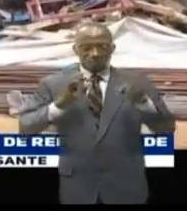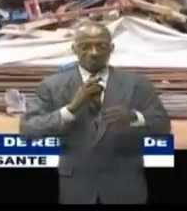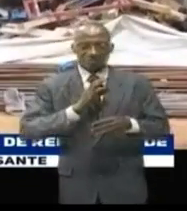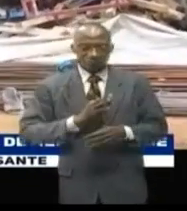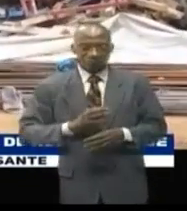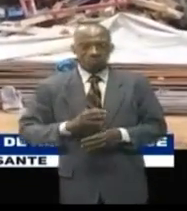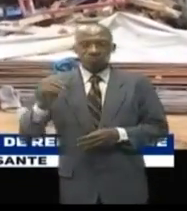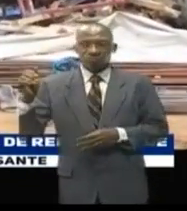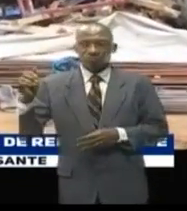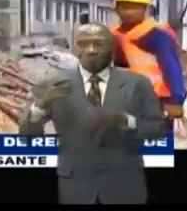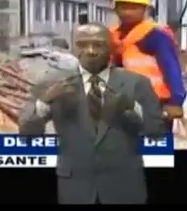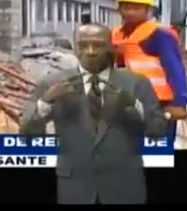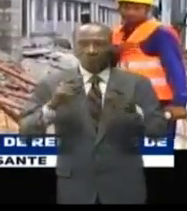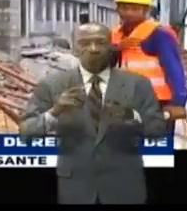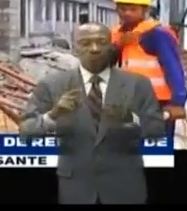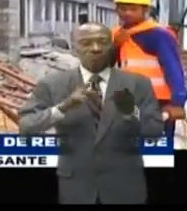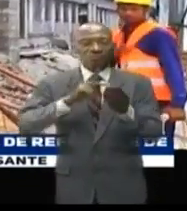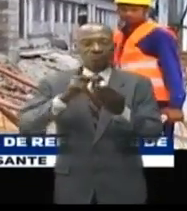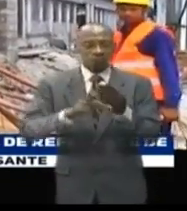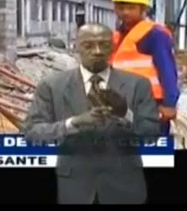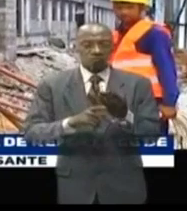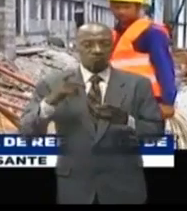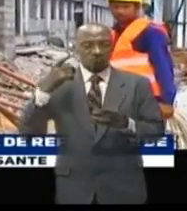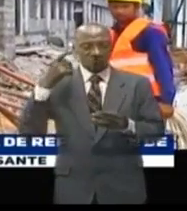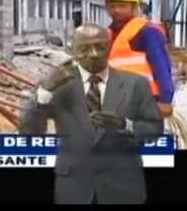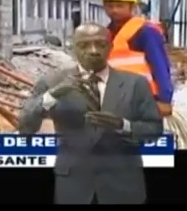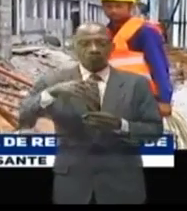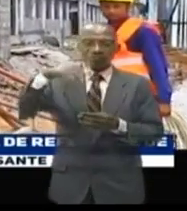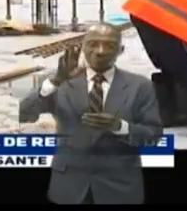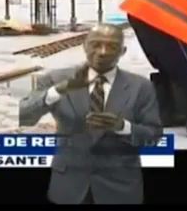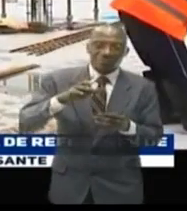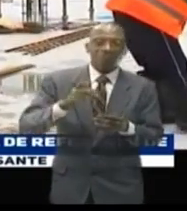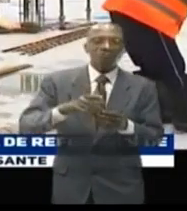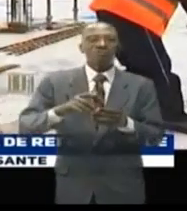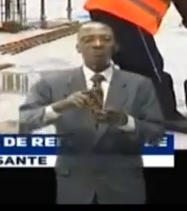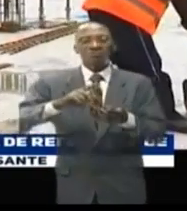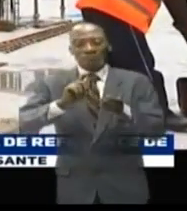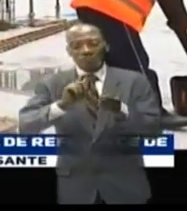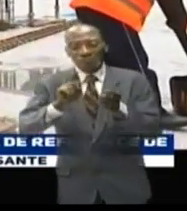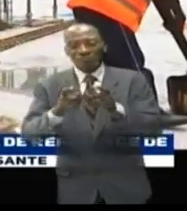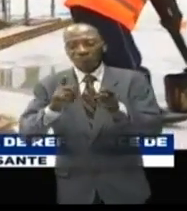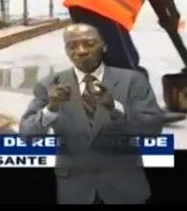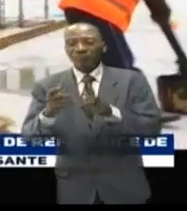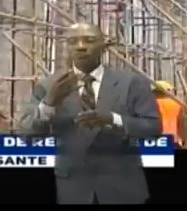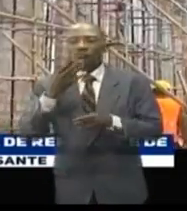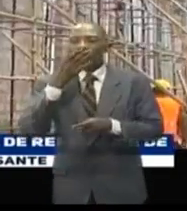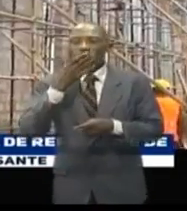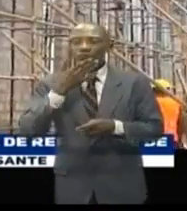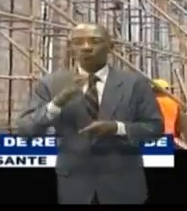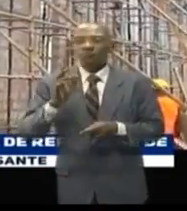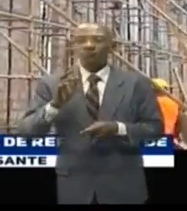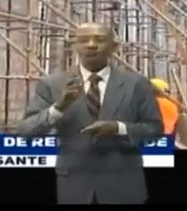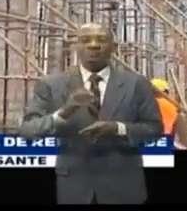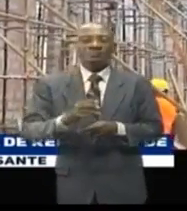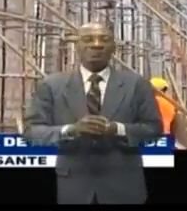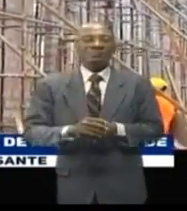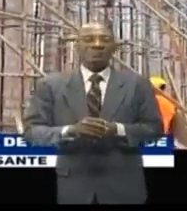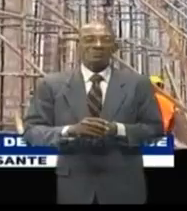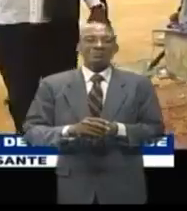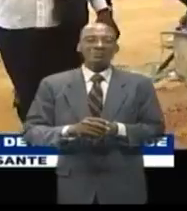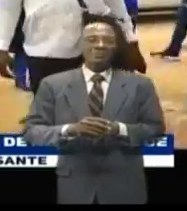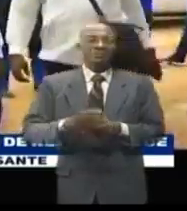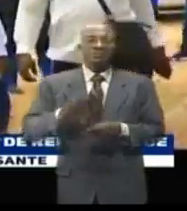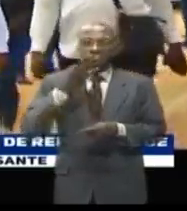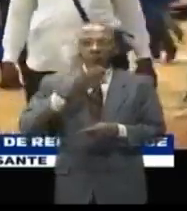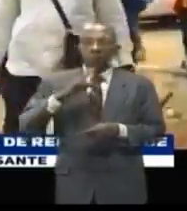initié le projet de réhabilitation et organisation de l'hôpital général de Kinshasa ex mamayemoun pour s'assurer de l'avancée de travaux